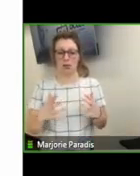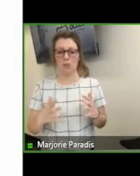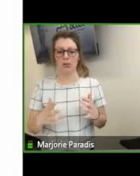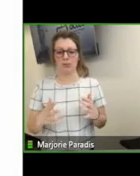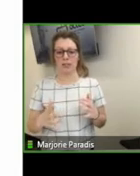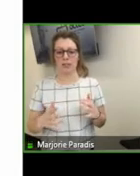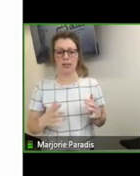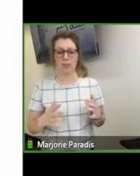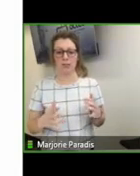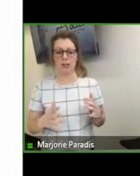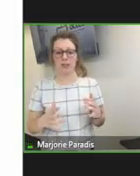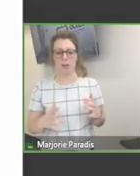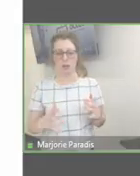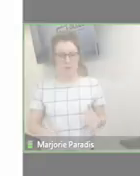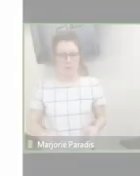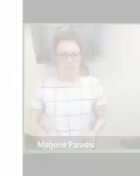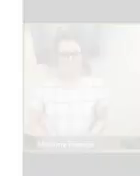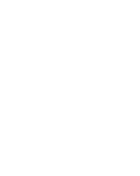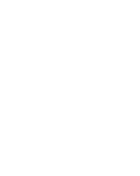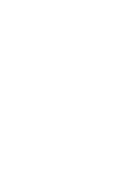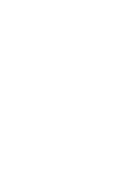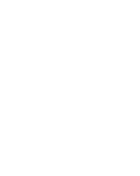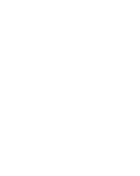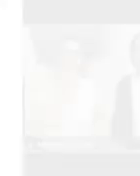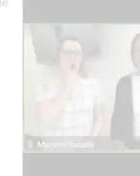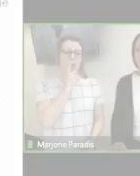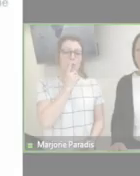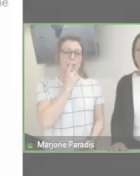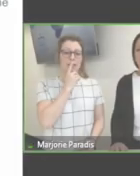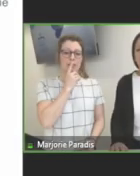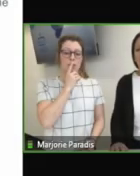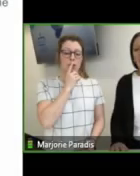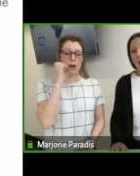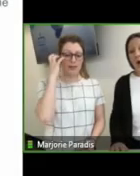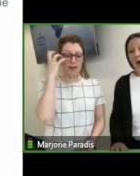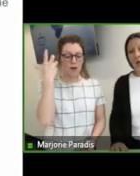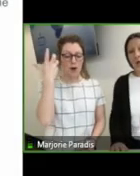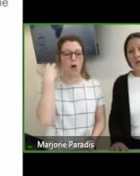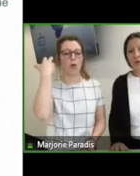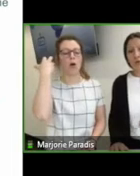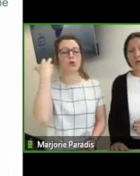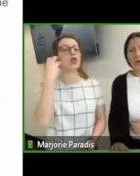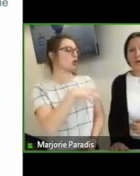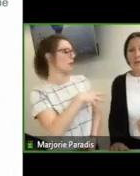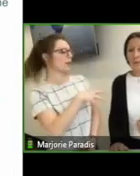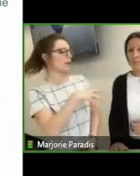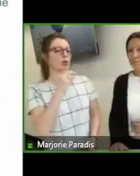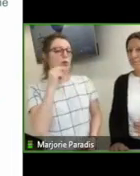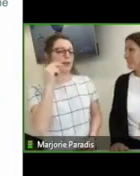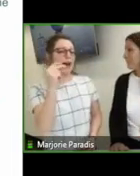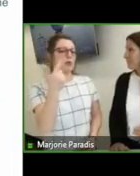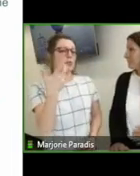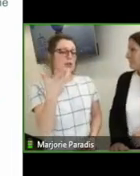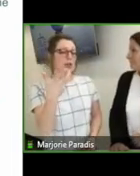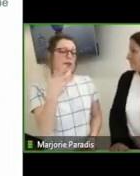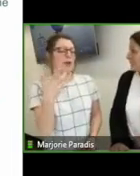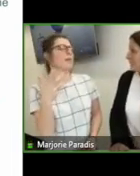venir comme bonifier cette diapositive-là. Voilà. C'est super. On vous remercie pour, dans le fond, ce qu'on souhaitait surtout,